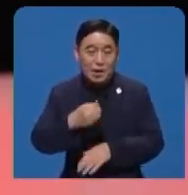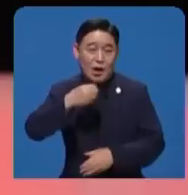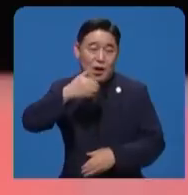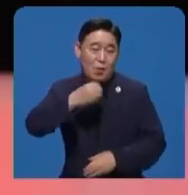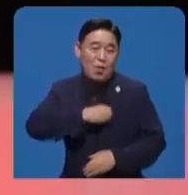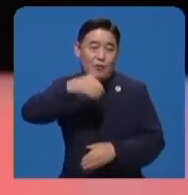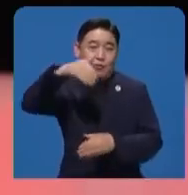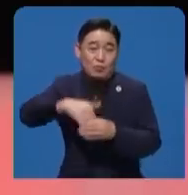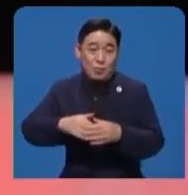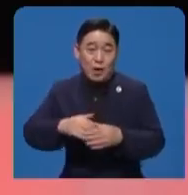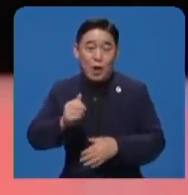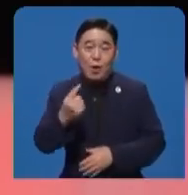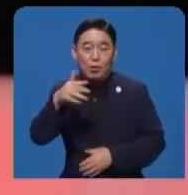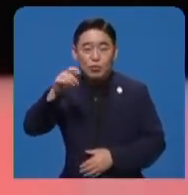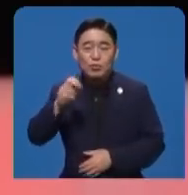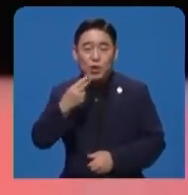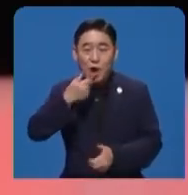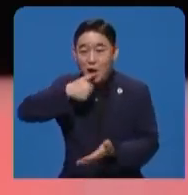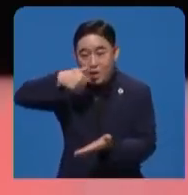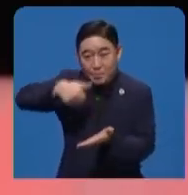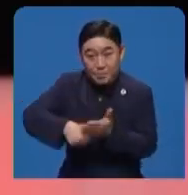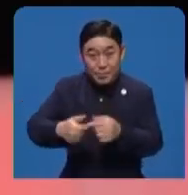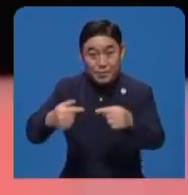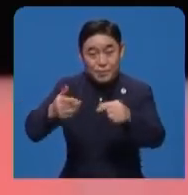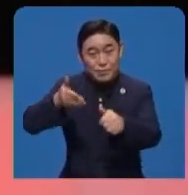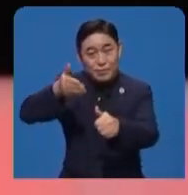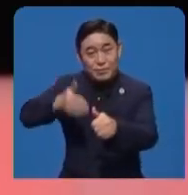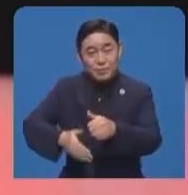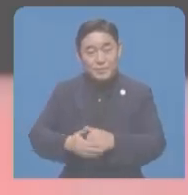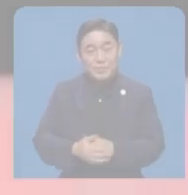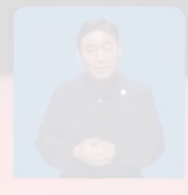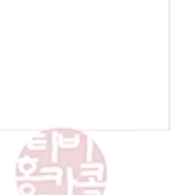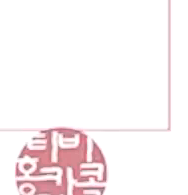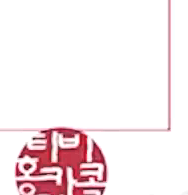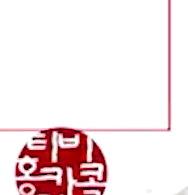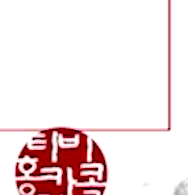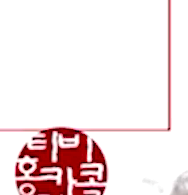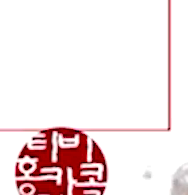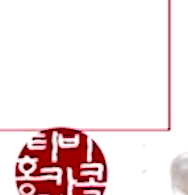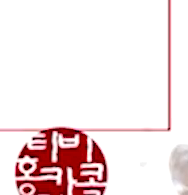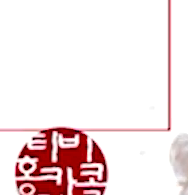당원 투표에 꼭 홍준표를 찍어주시기 바랍니다. 감사합니다. 네.